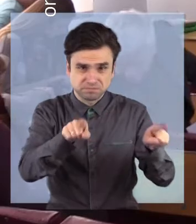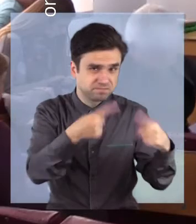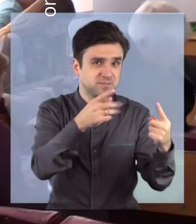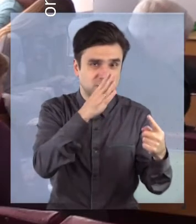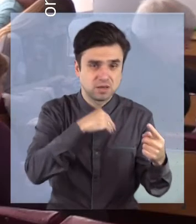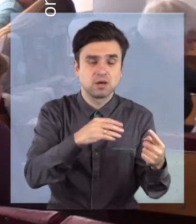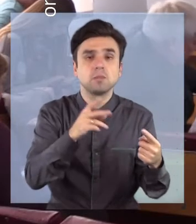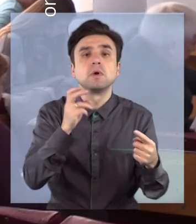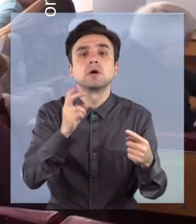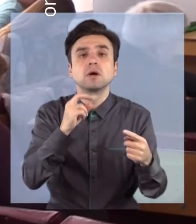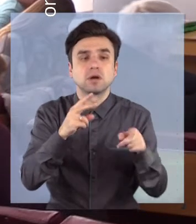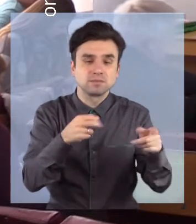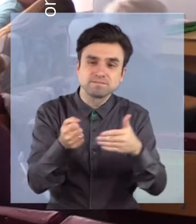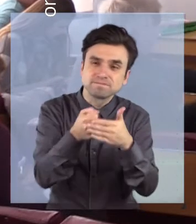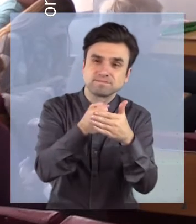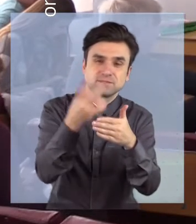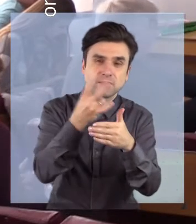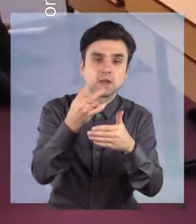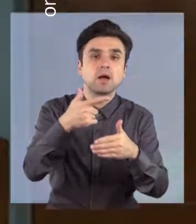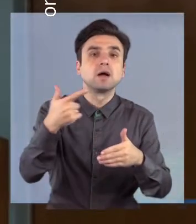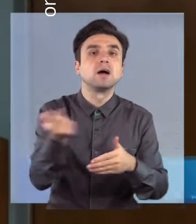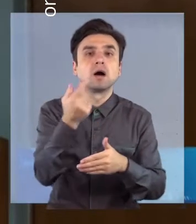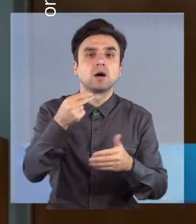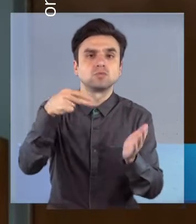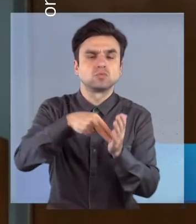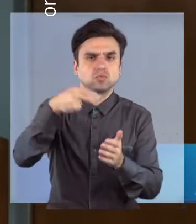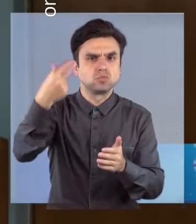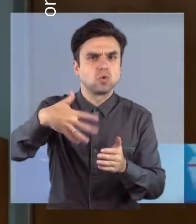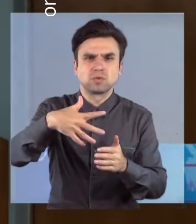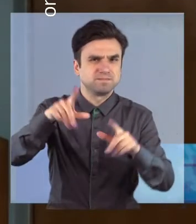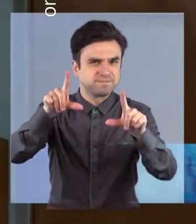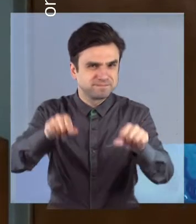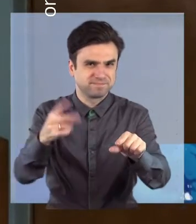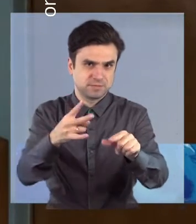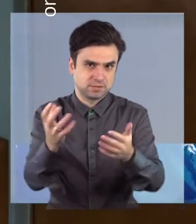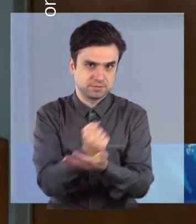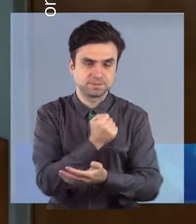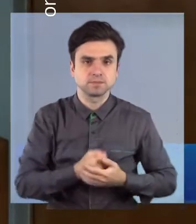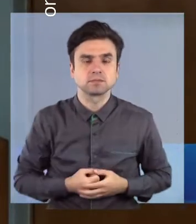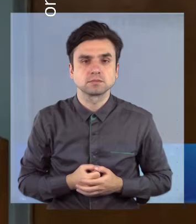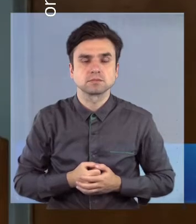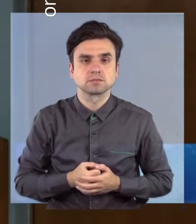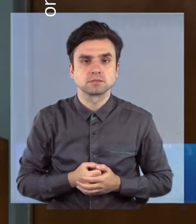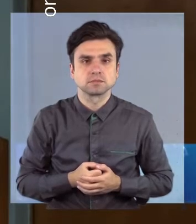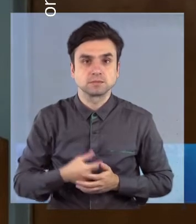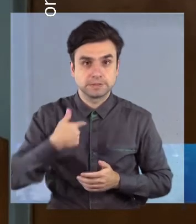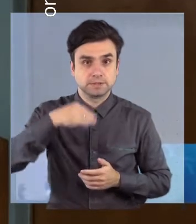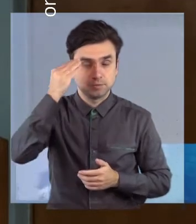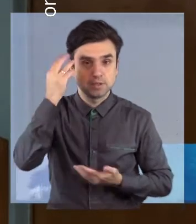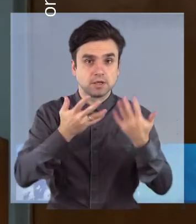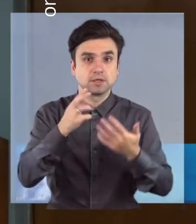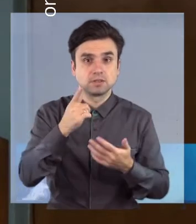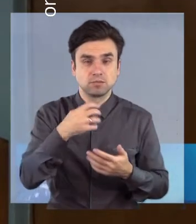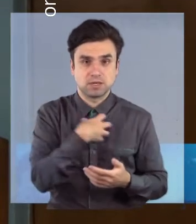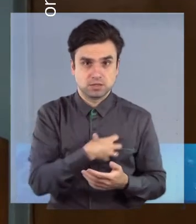газ для теплогенеруючих підприємств. Я убежден, что если бы городской совет обратился